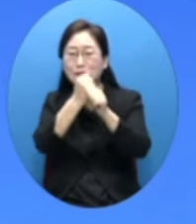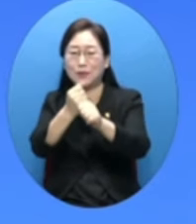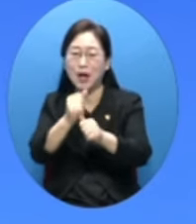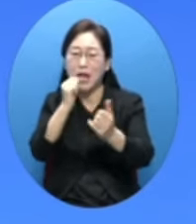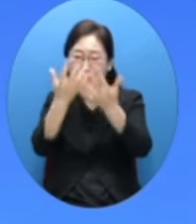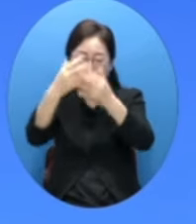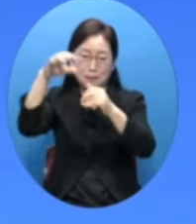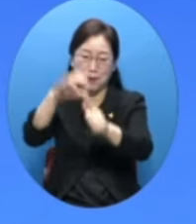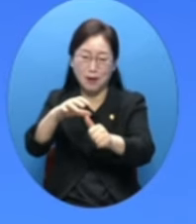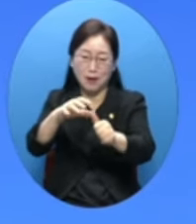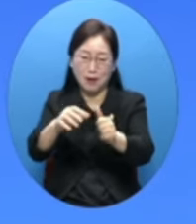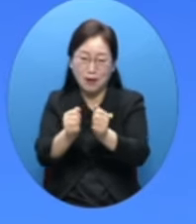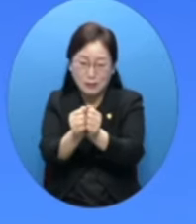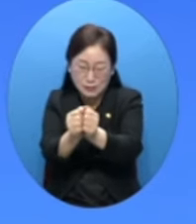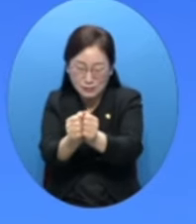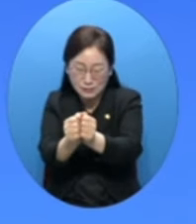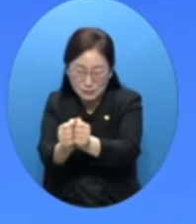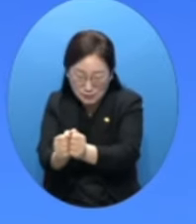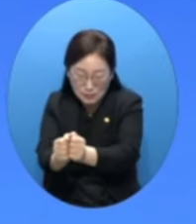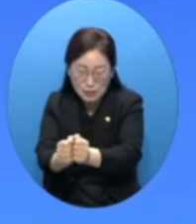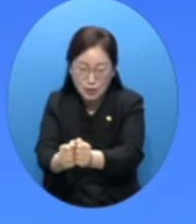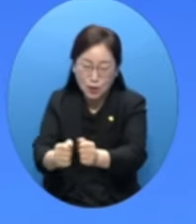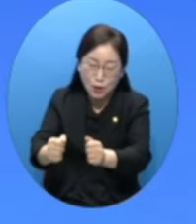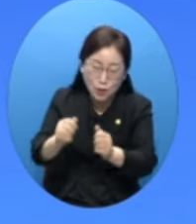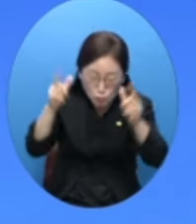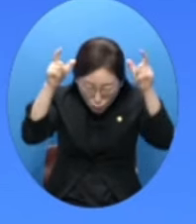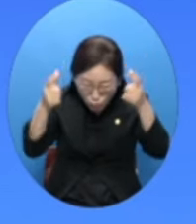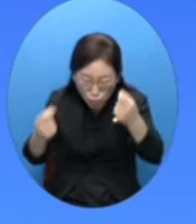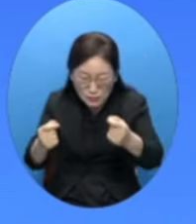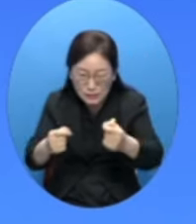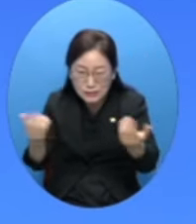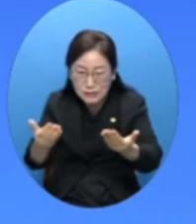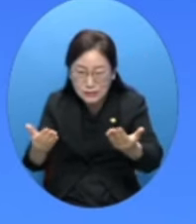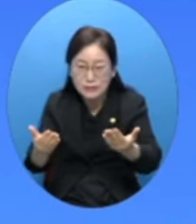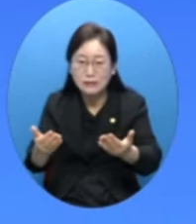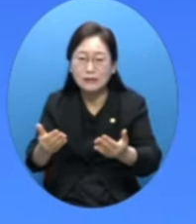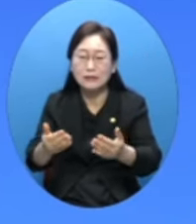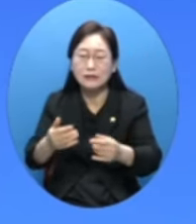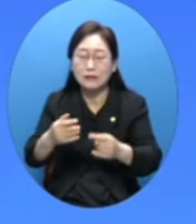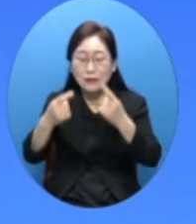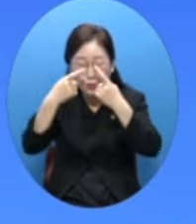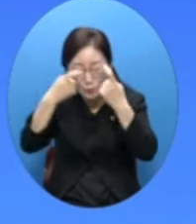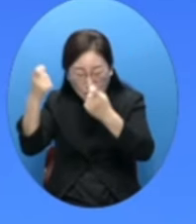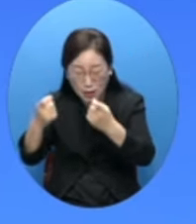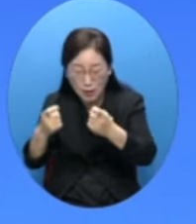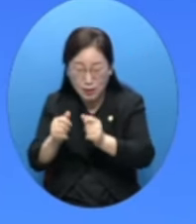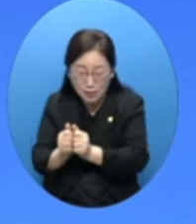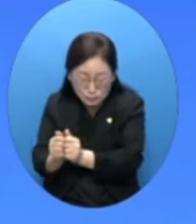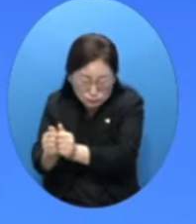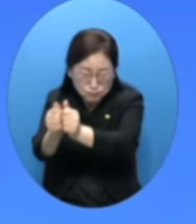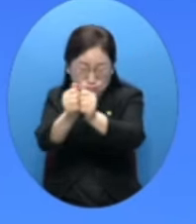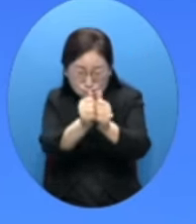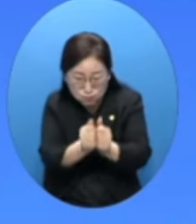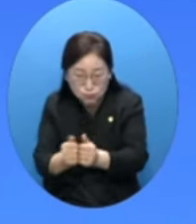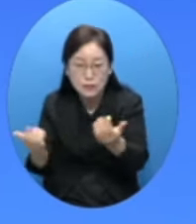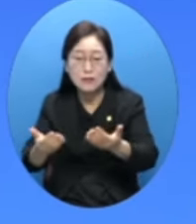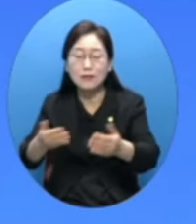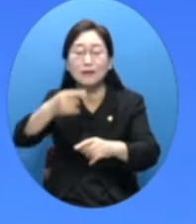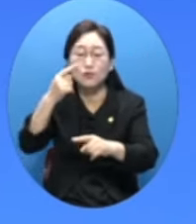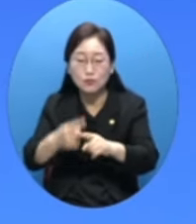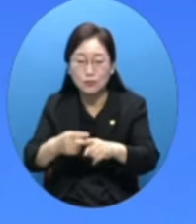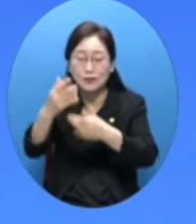쇠사슬로 묶여서 맷돌을 가는 시사가 되고 말았던 것입니다. 그는 두 눈이 뽑히고 맷돌을 가면서 하나님 앞에